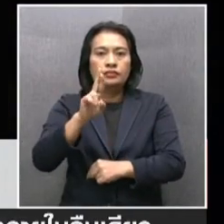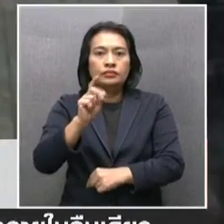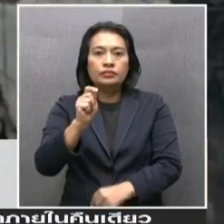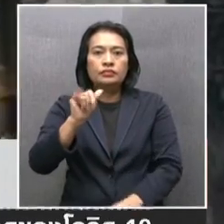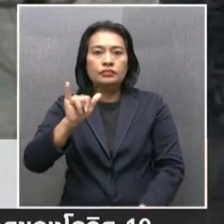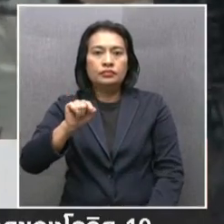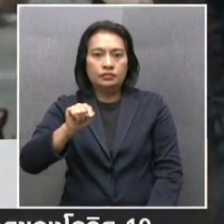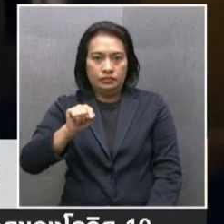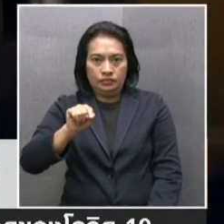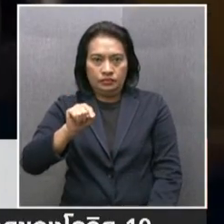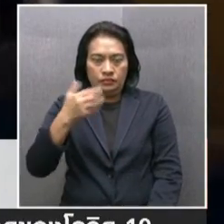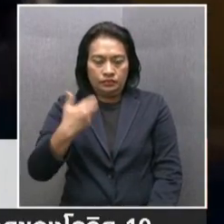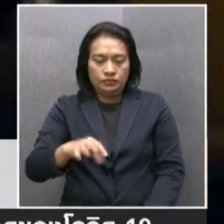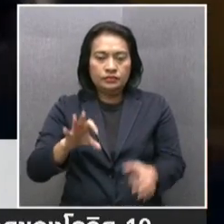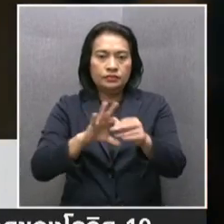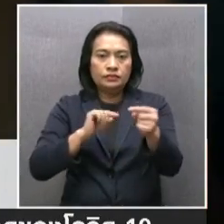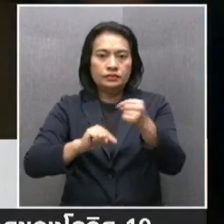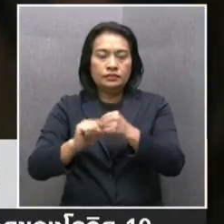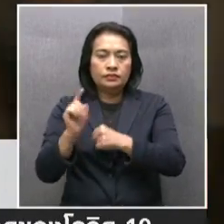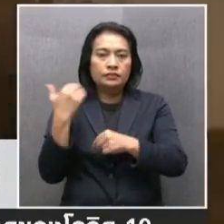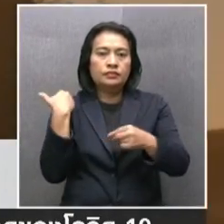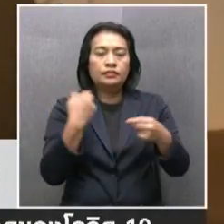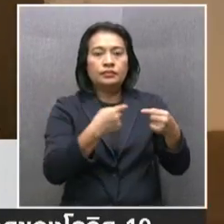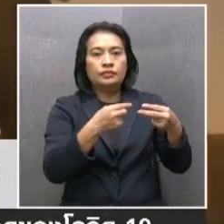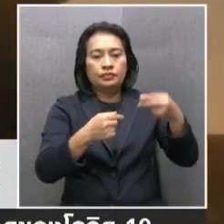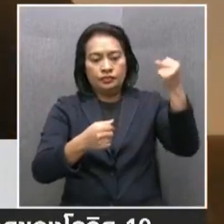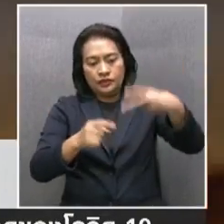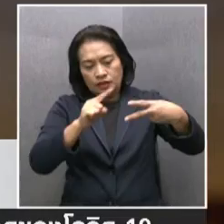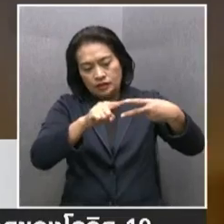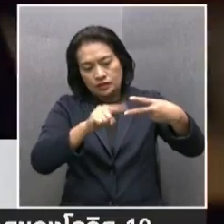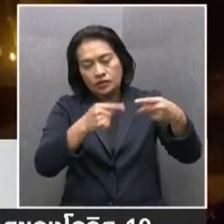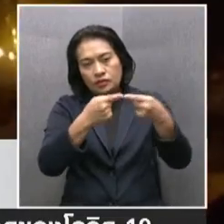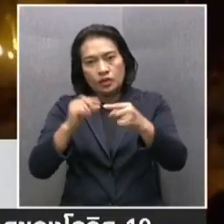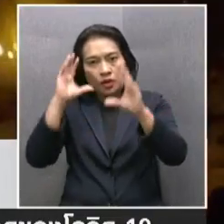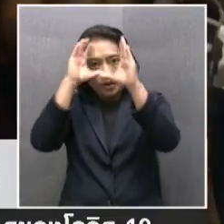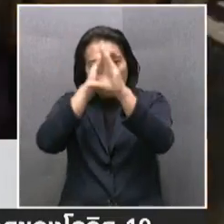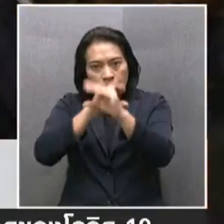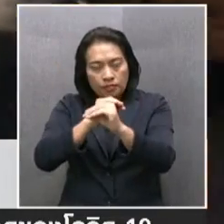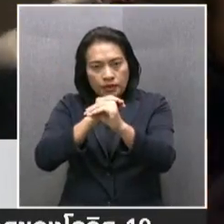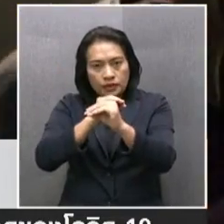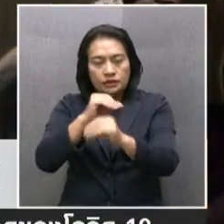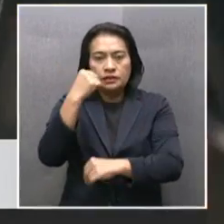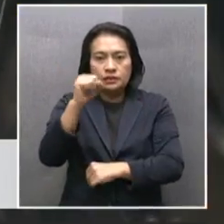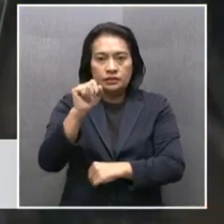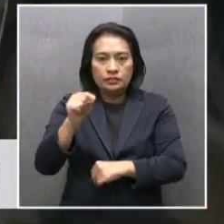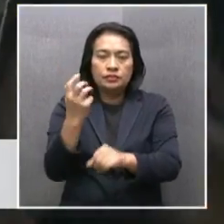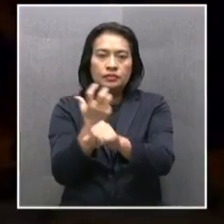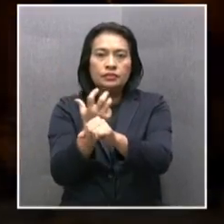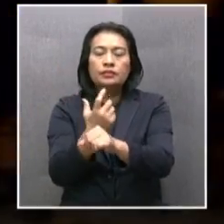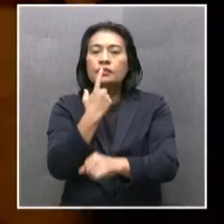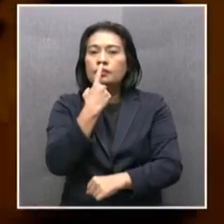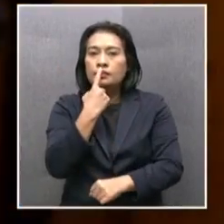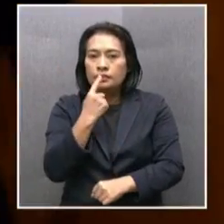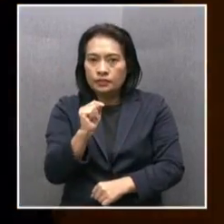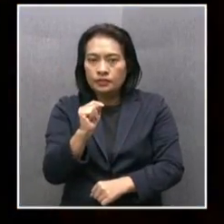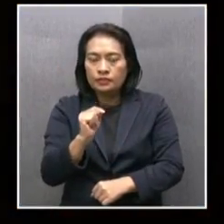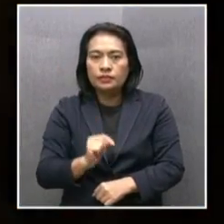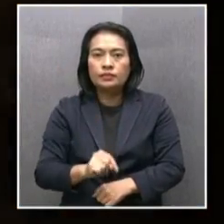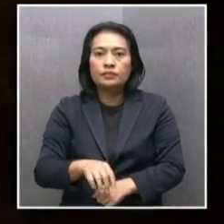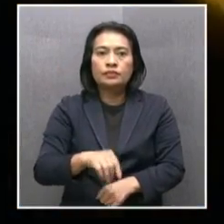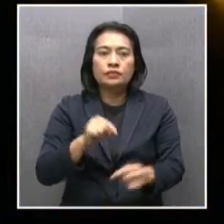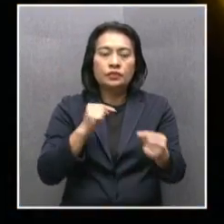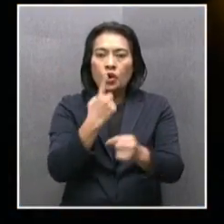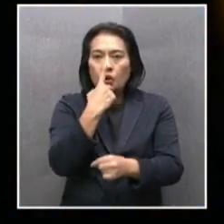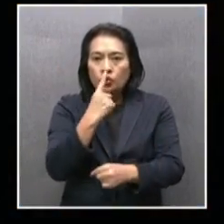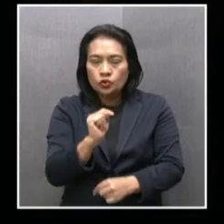องออกอากาศ2ตอนต่อเนื่องเริ่มเวลา 22:00 นทาง True Vision ช่อง True